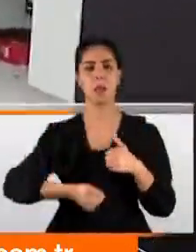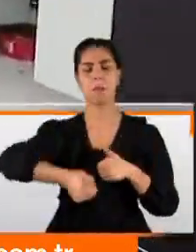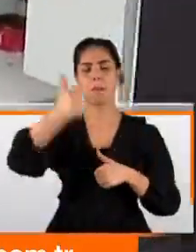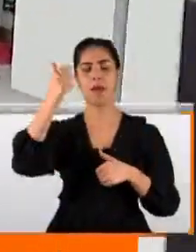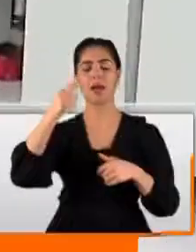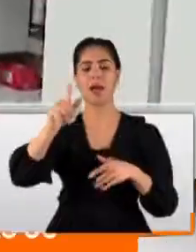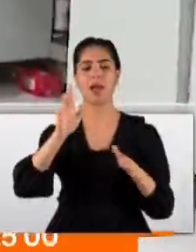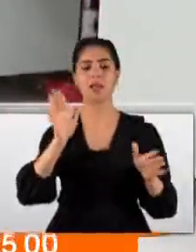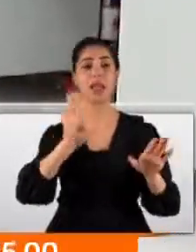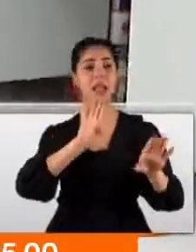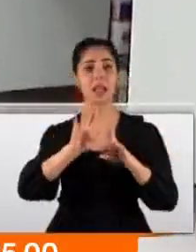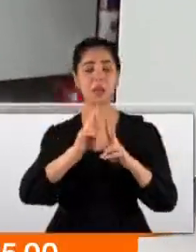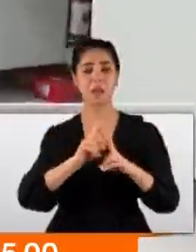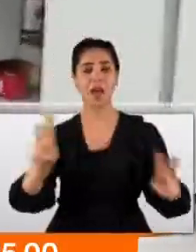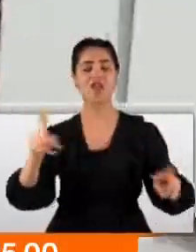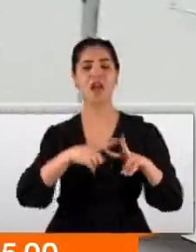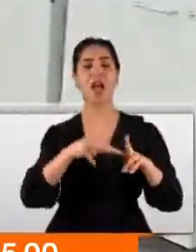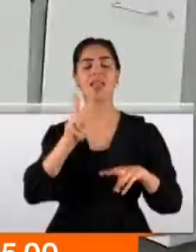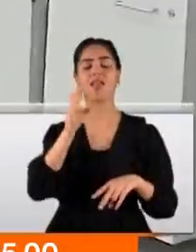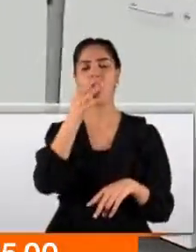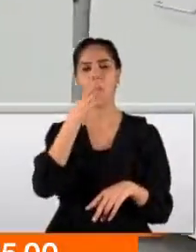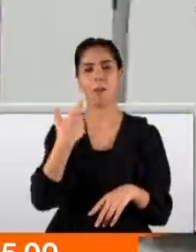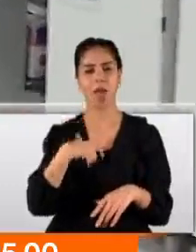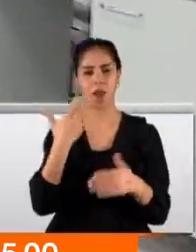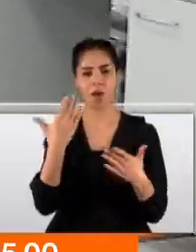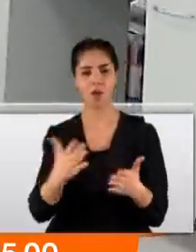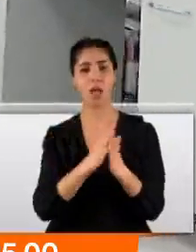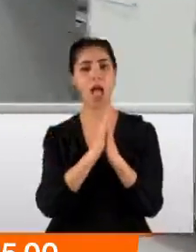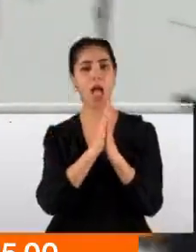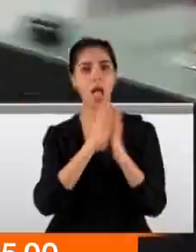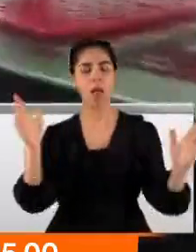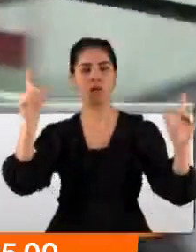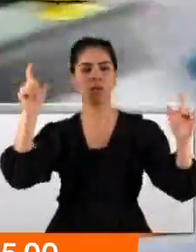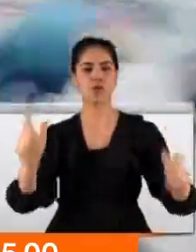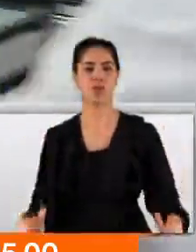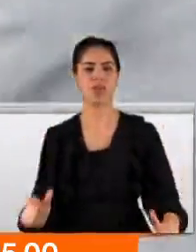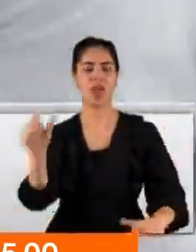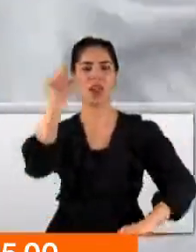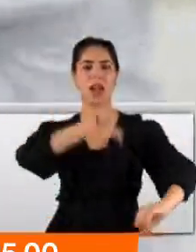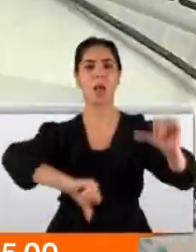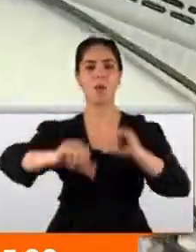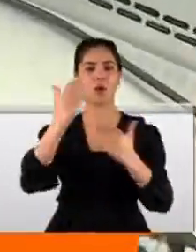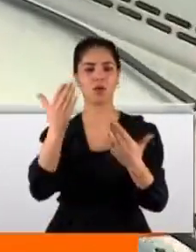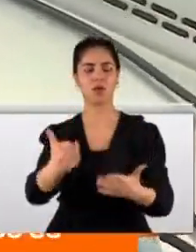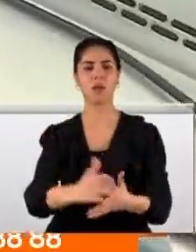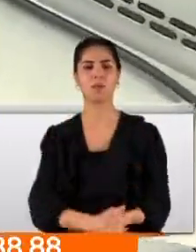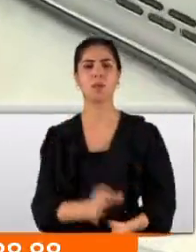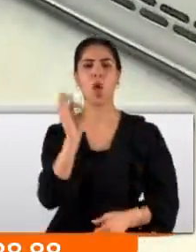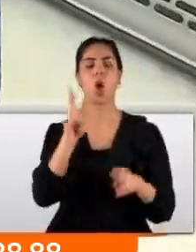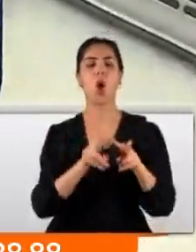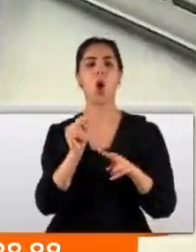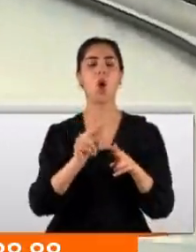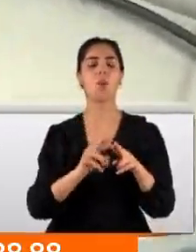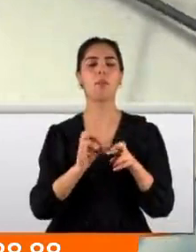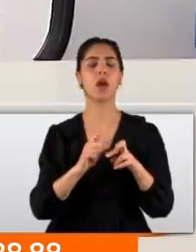ATV Haber'e açtı. İşte Türkiye'nin en büyük ve en kapsamlı PCR test laboratuvarı. Omikron'da dahil